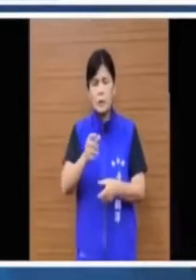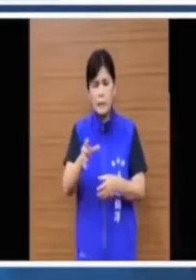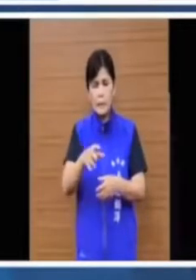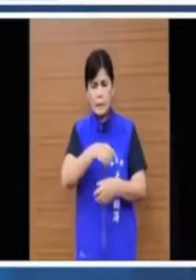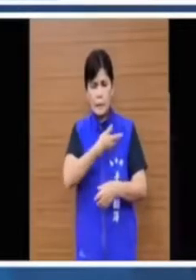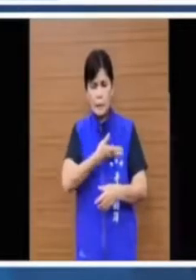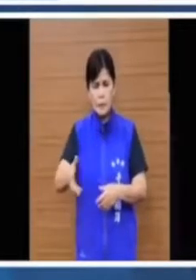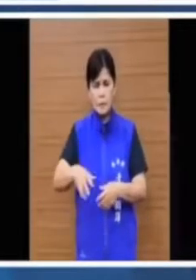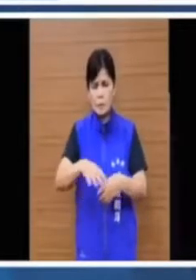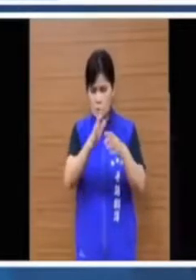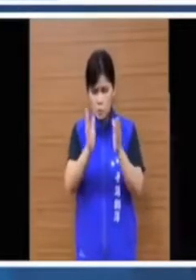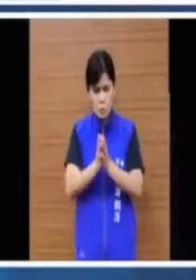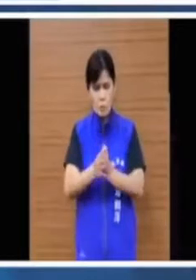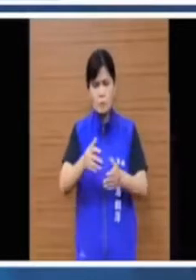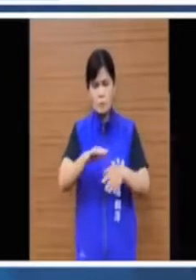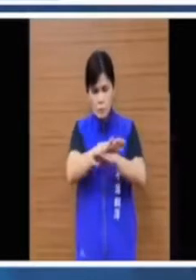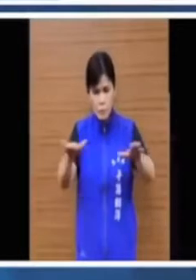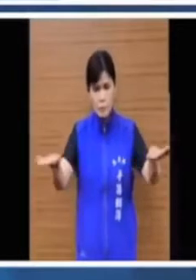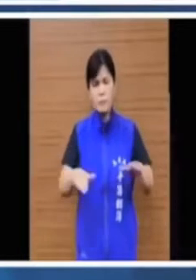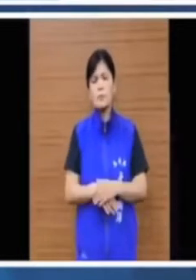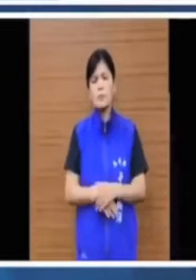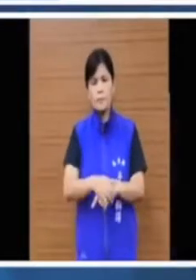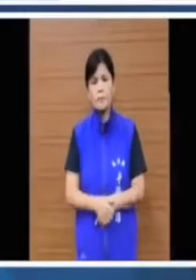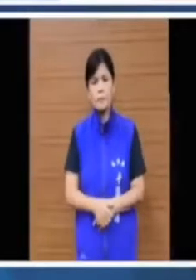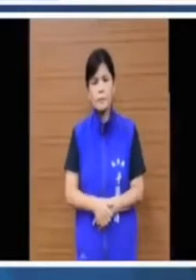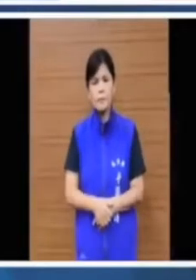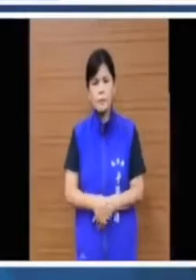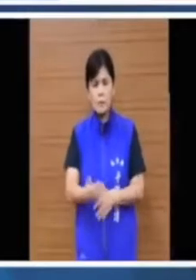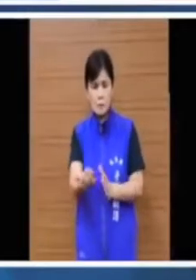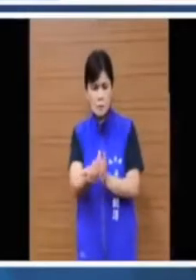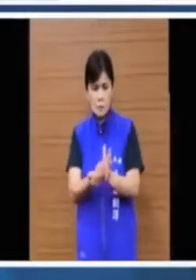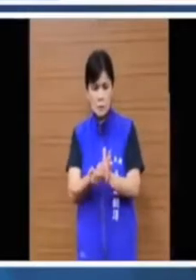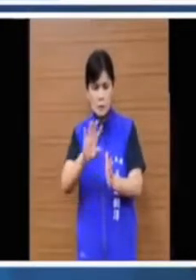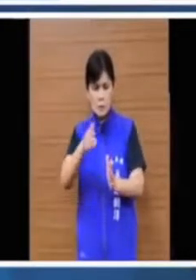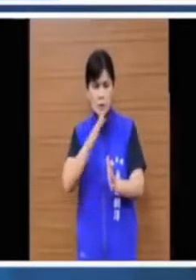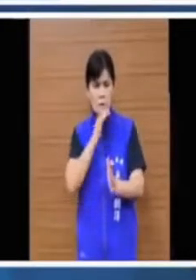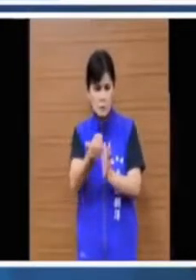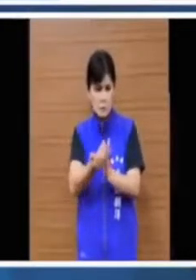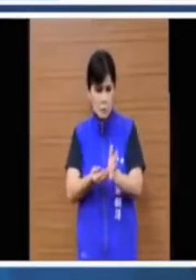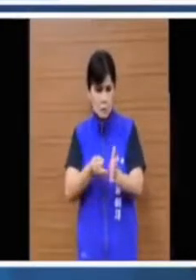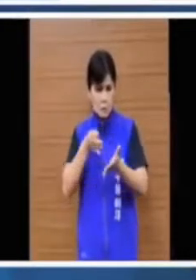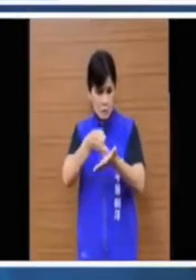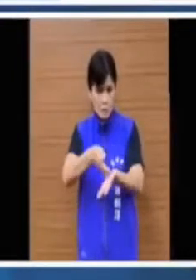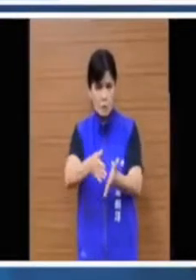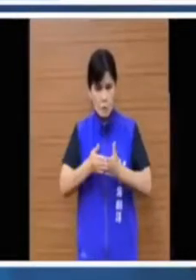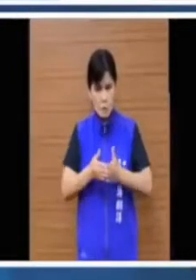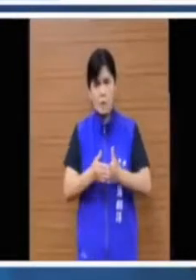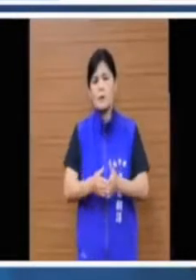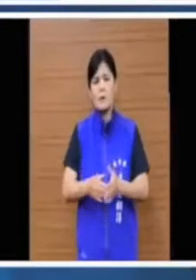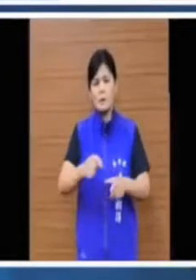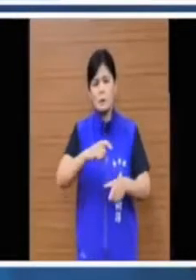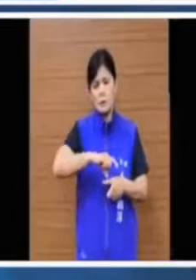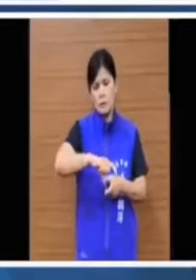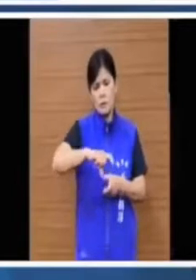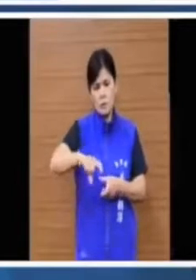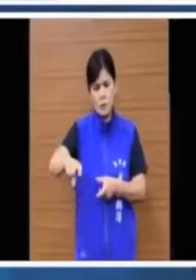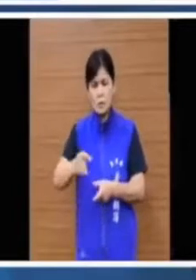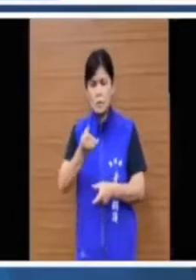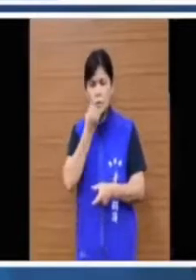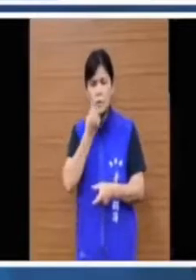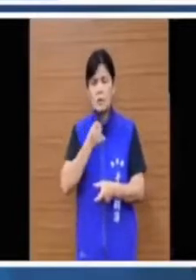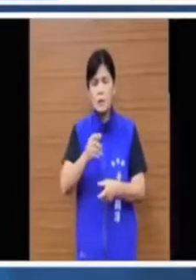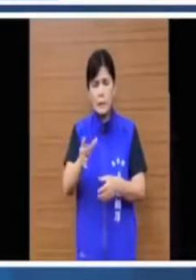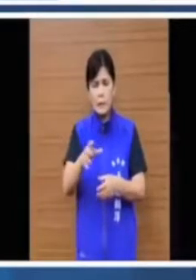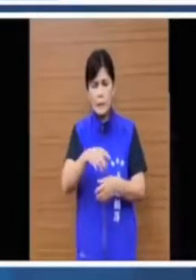这里要拜托大家。那另外我们的疫苗的部分能够分流才会不全